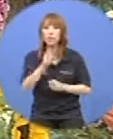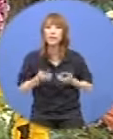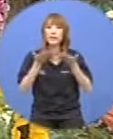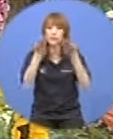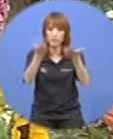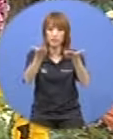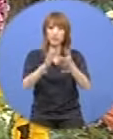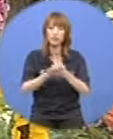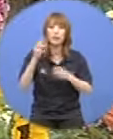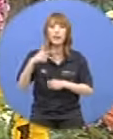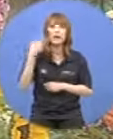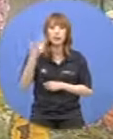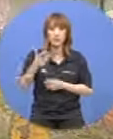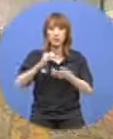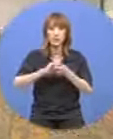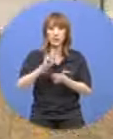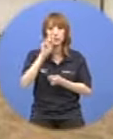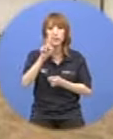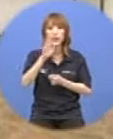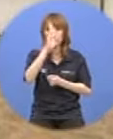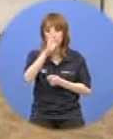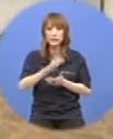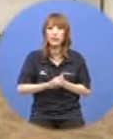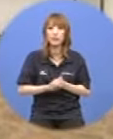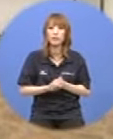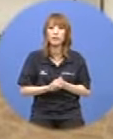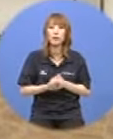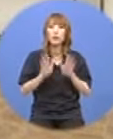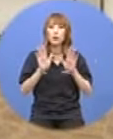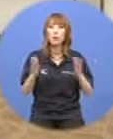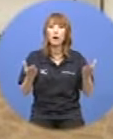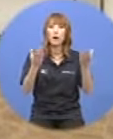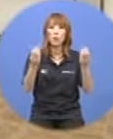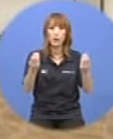来週もぜひご覧ください。それでは今日はこの辺で失礼いたします。